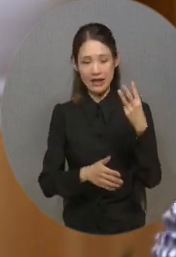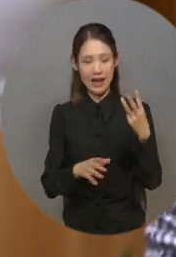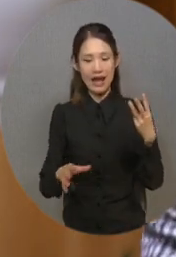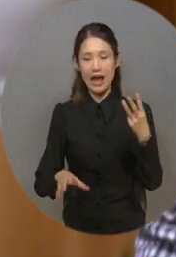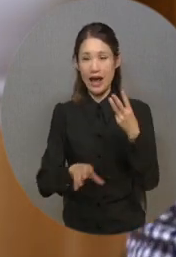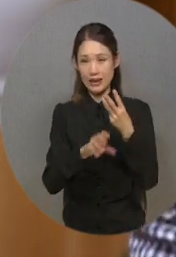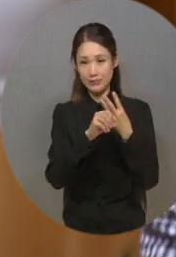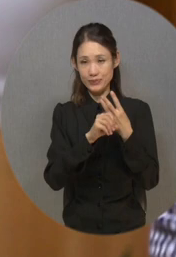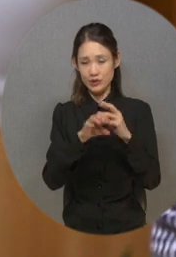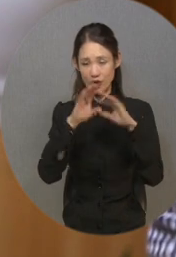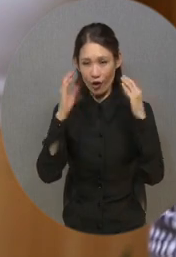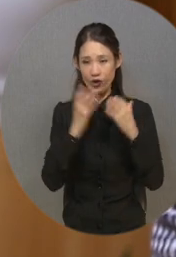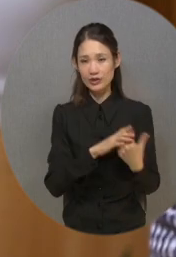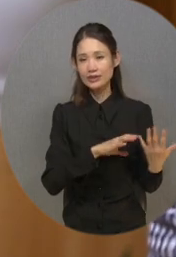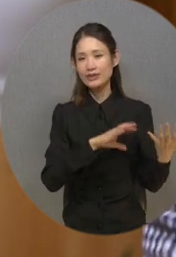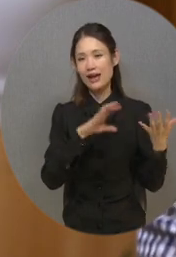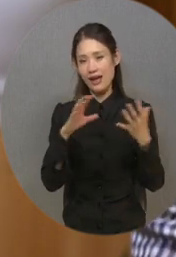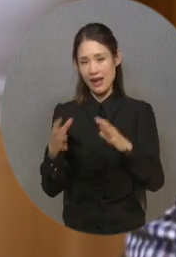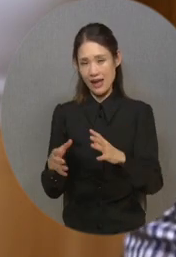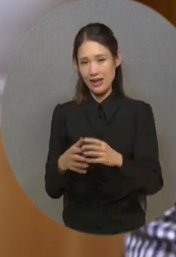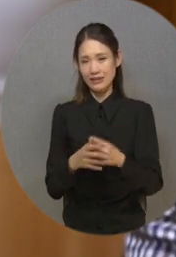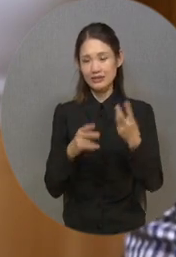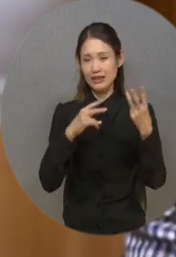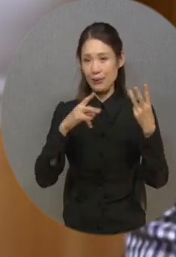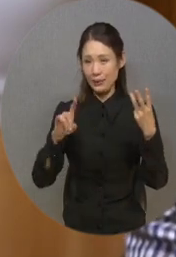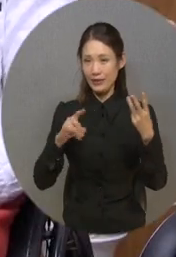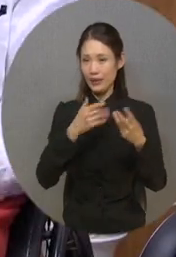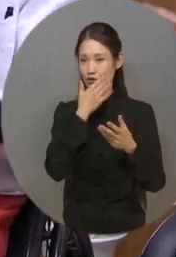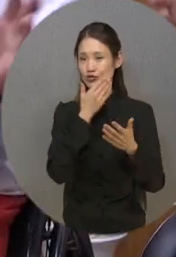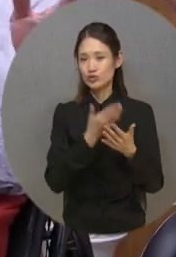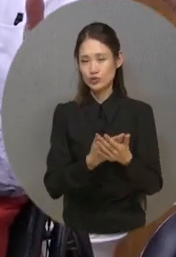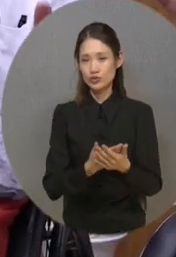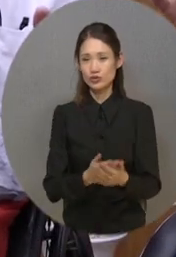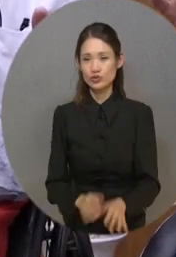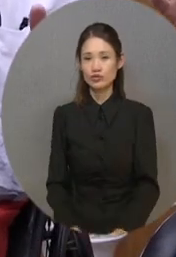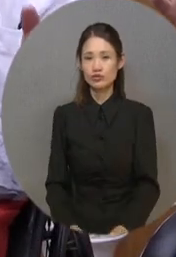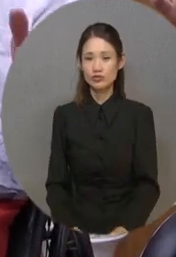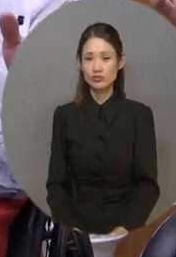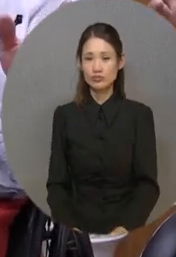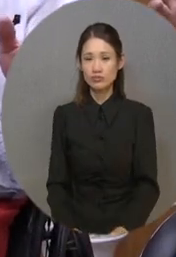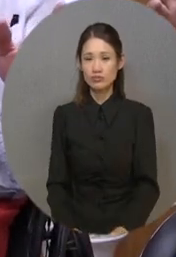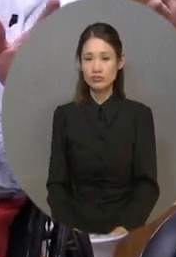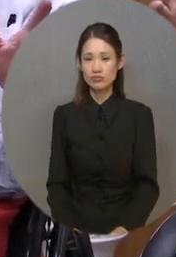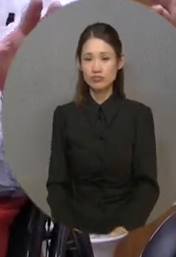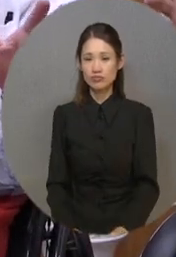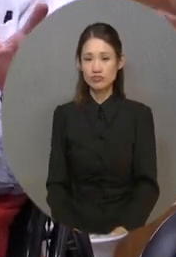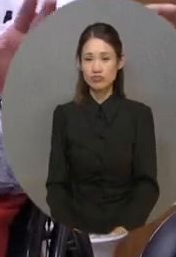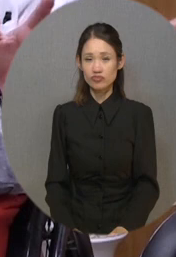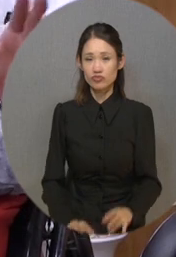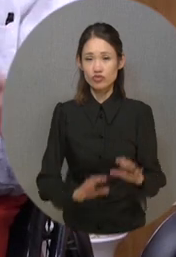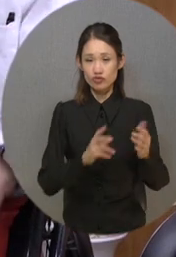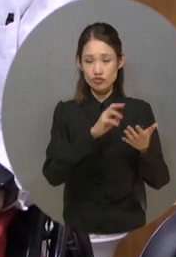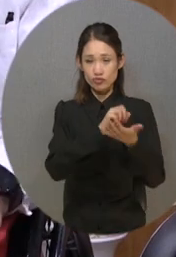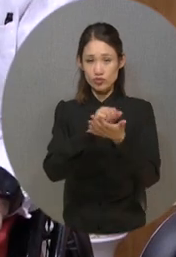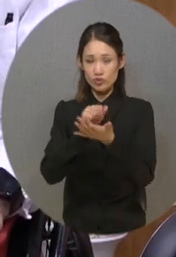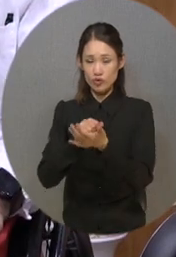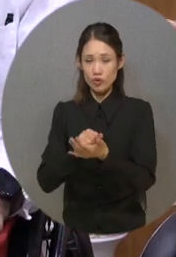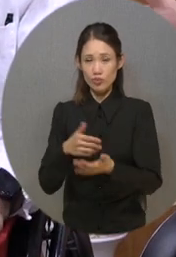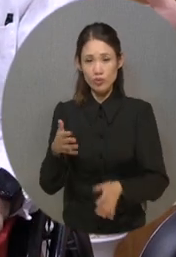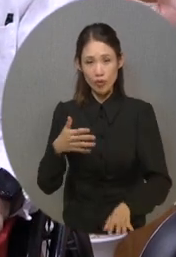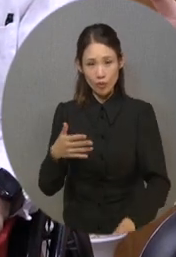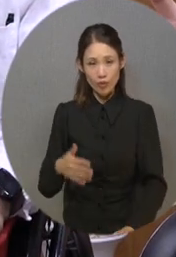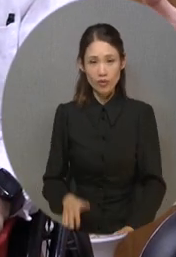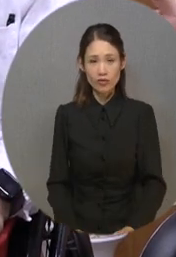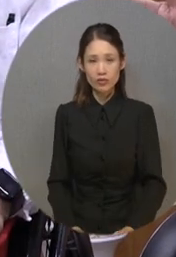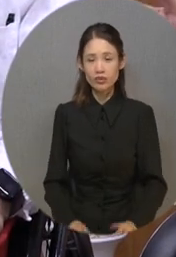합쳐서 전 세계 글로벌 3대 메가 이벤트라고 하는 거예요. 그 몇 개 국이 아직 유치가 된 게 몇 개 국밖에 없더라고요.